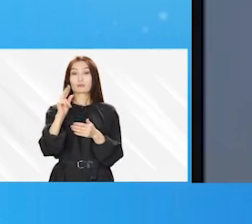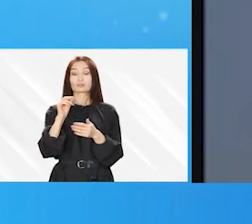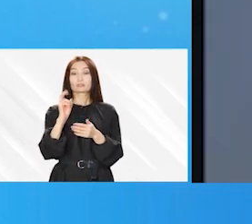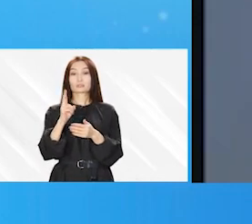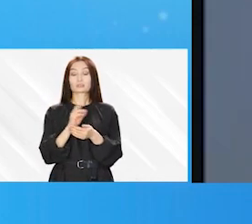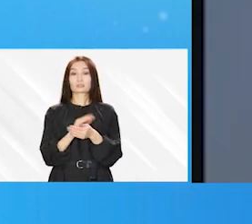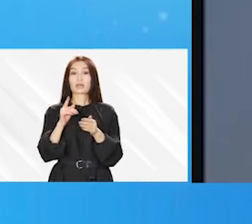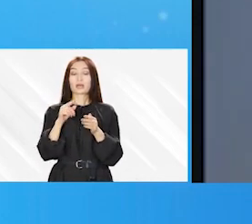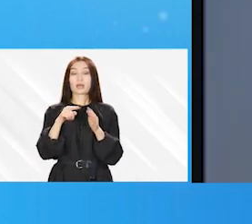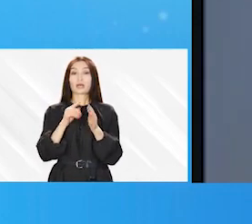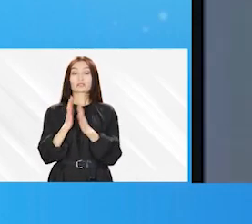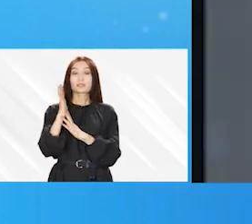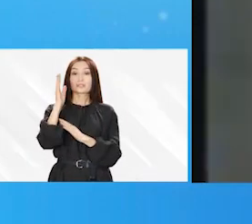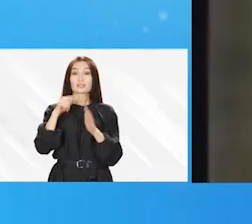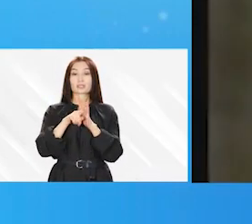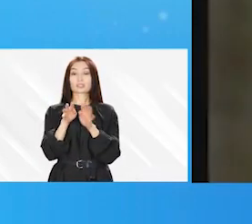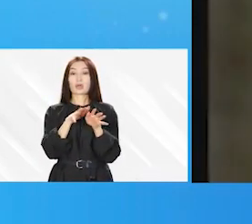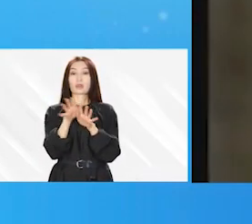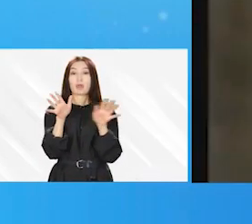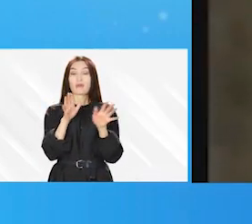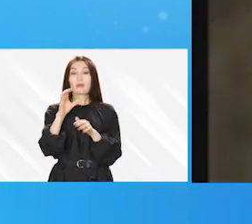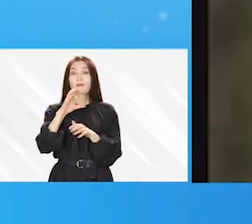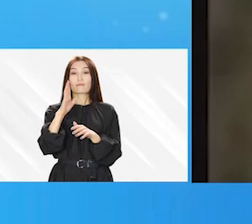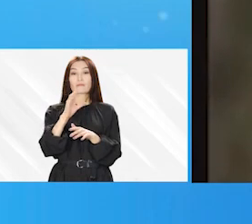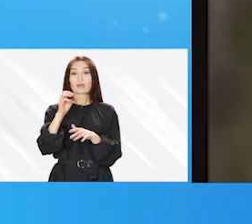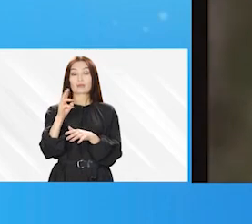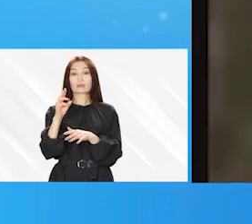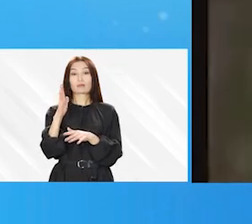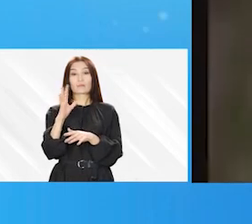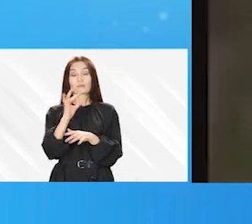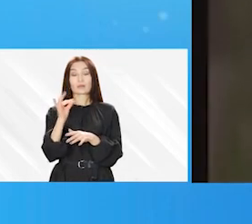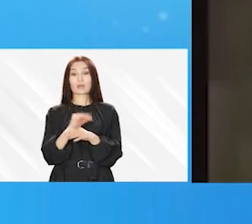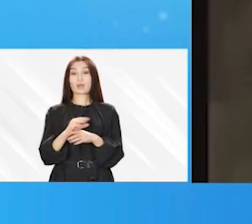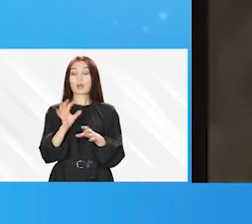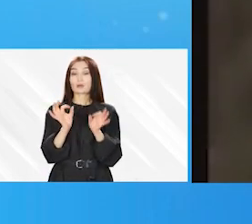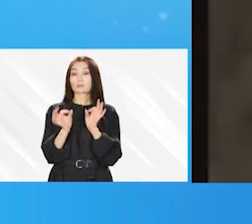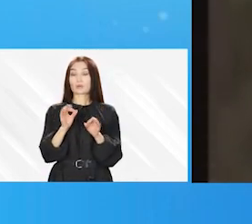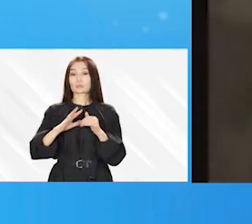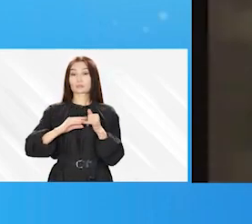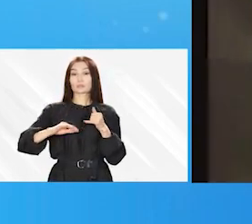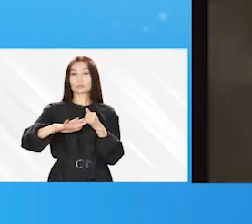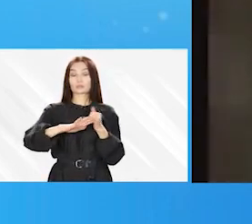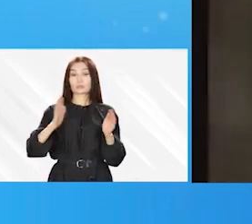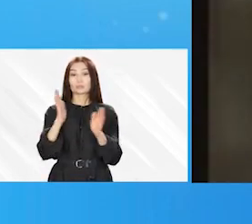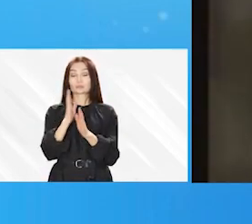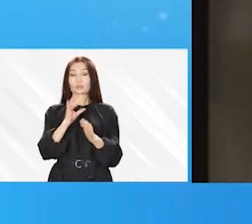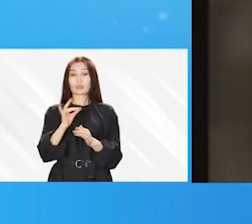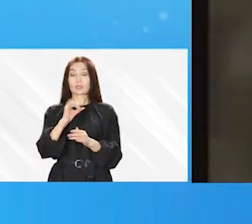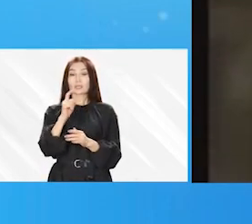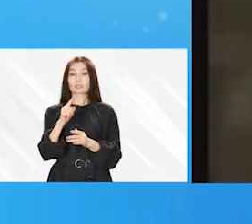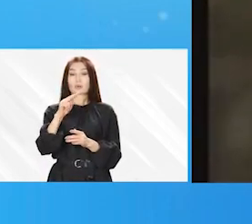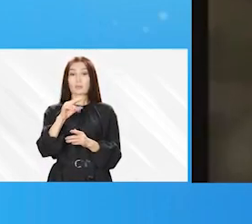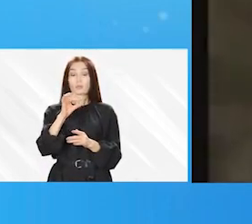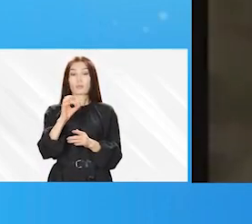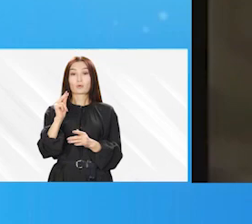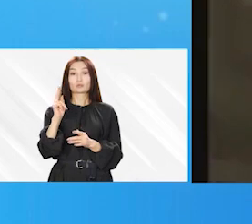ветвиться в сезонном климате умеренной зоны развертывания побегов из почек у деревьев